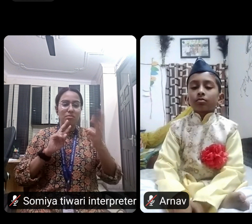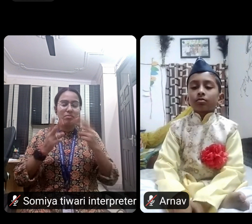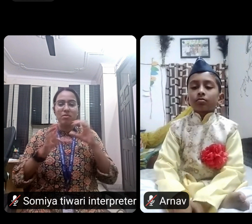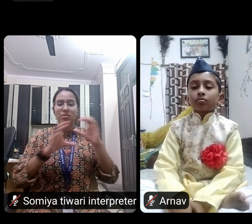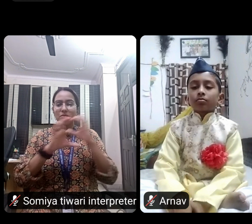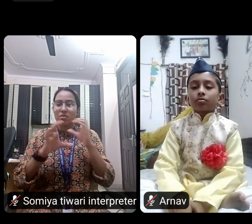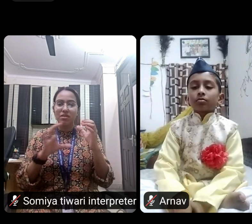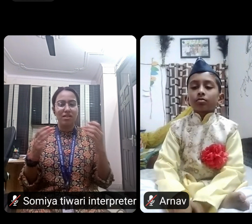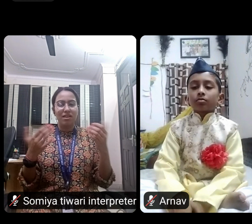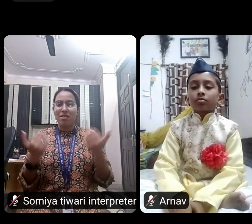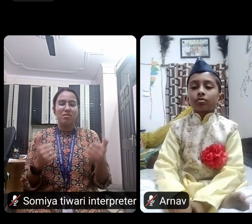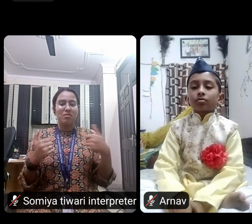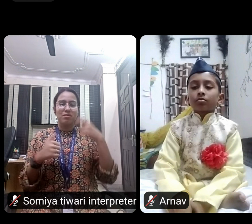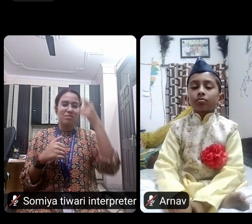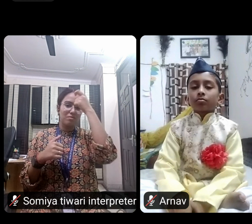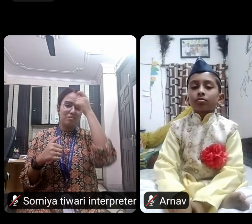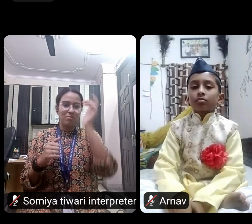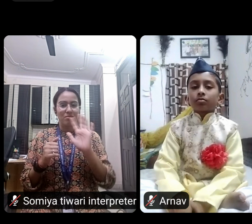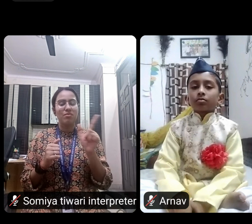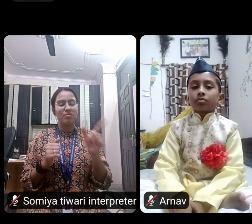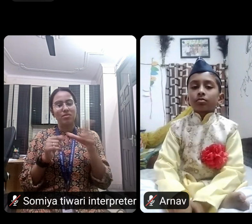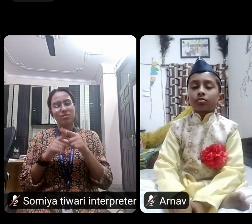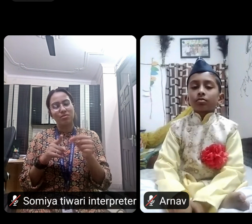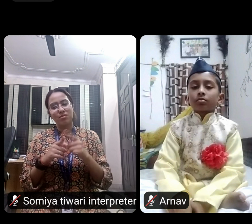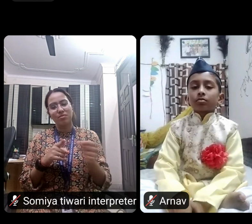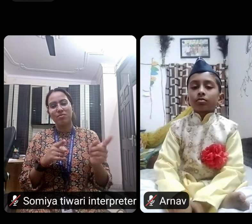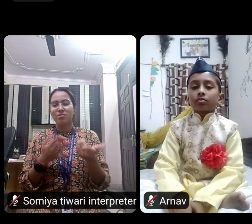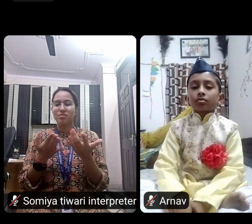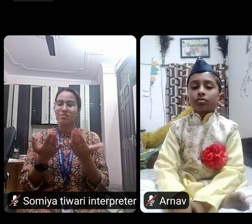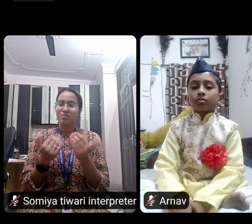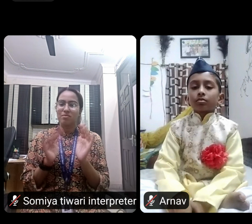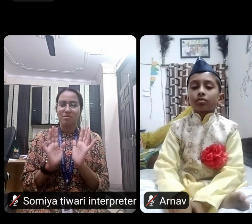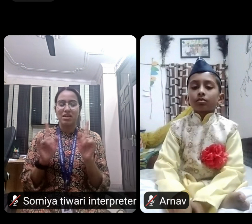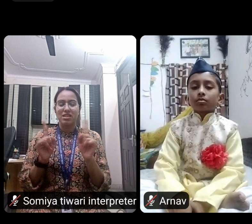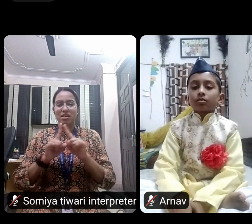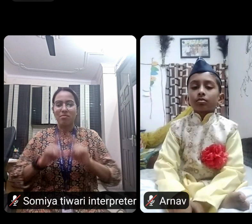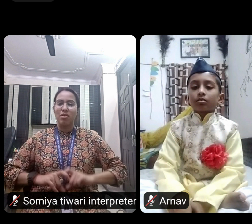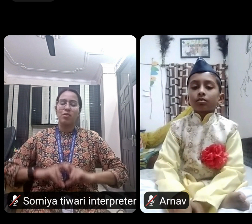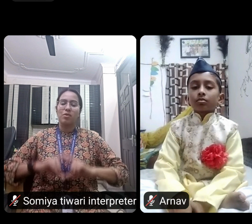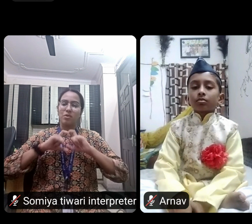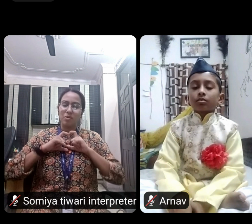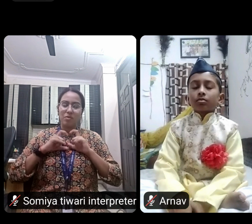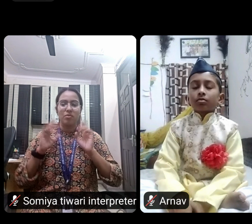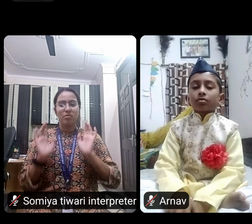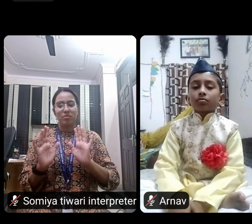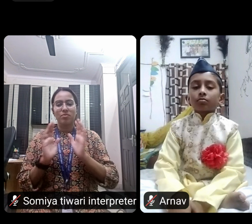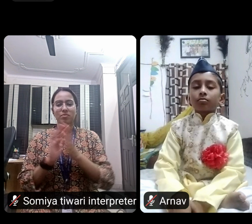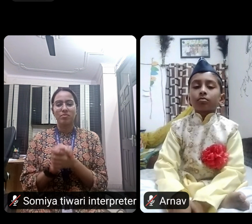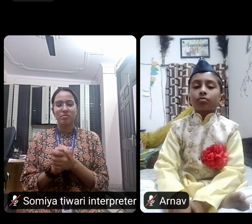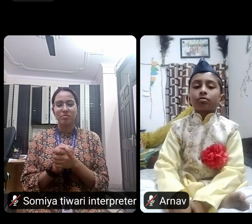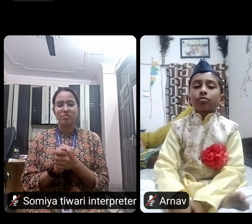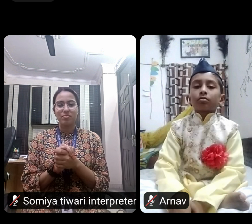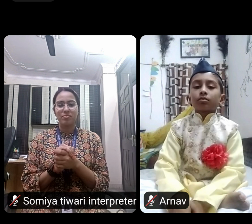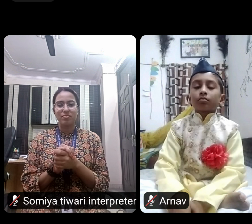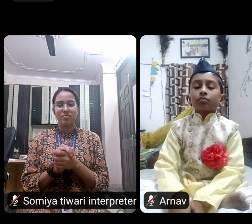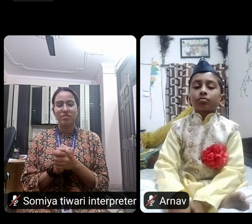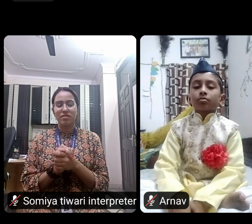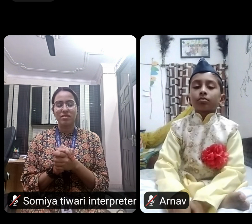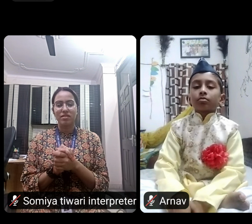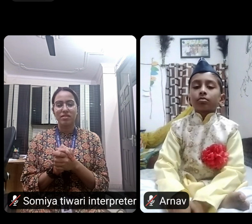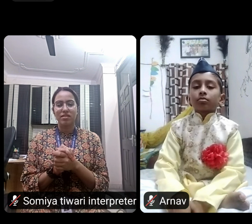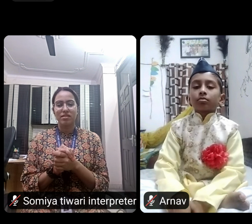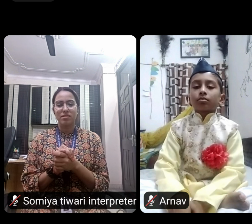हमें कोई दिक्कत ही नहीं है, ये कर सकती है। हाँ, तो ये कॉन्फिडेंस आ गया ना अभी? मतलब जो मोलाइज हो रहे, लेकिन